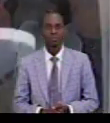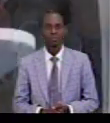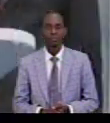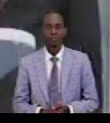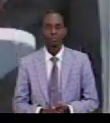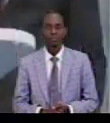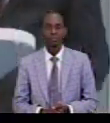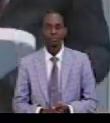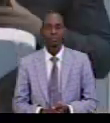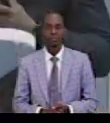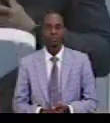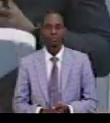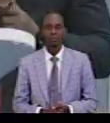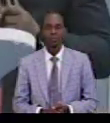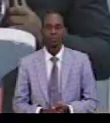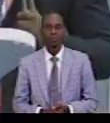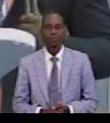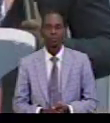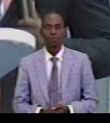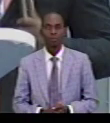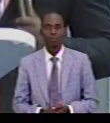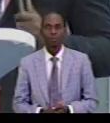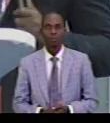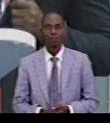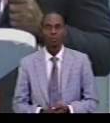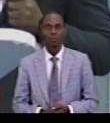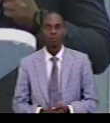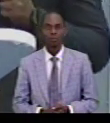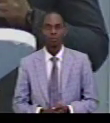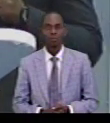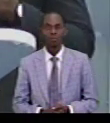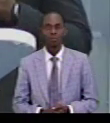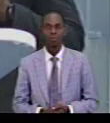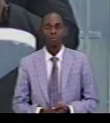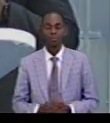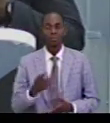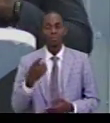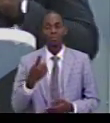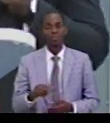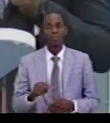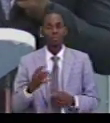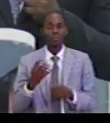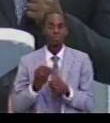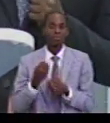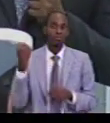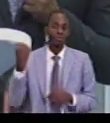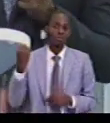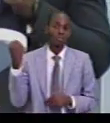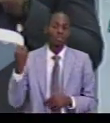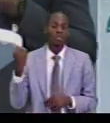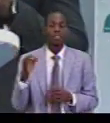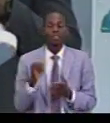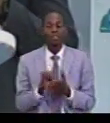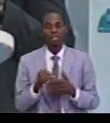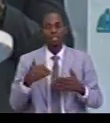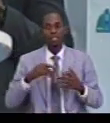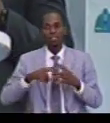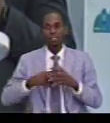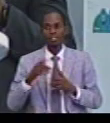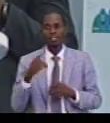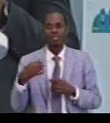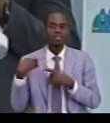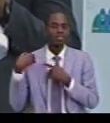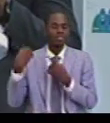prendra fin ce soir. The crusade that we have started since